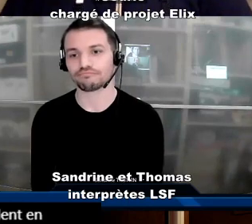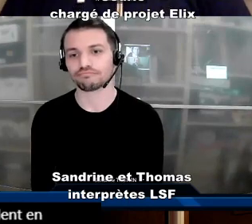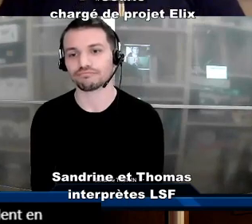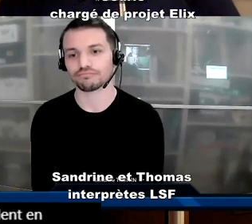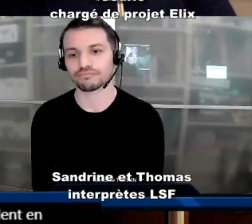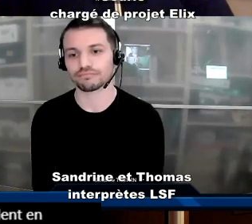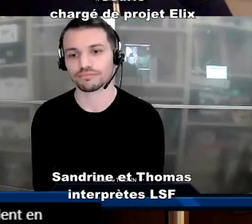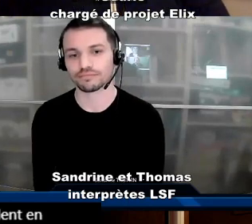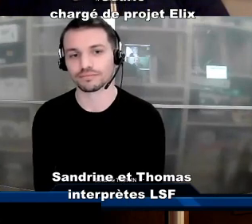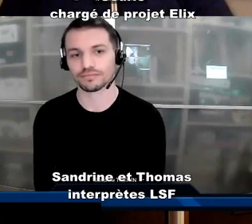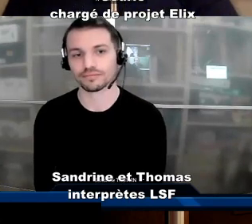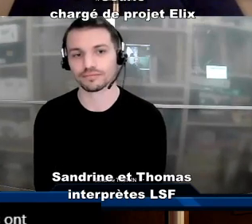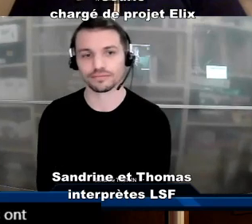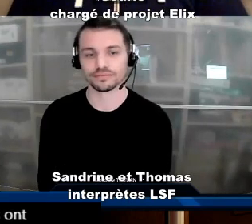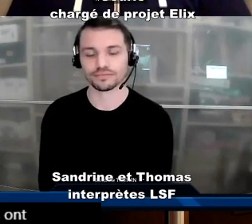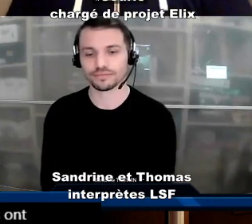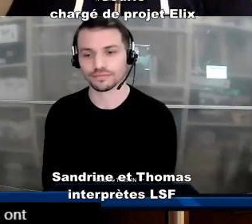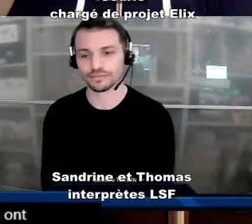Voilà.